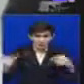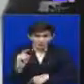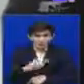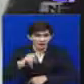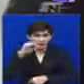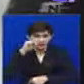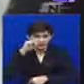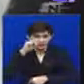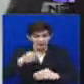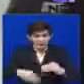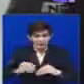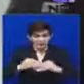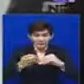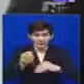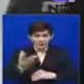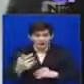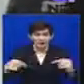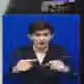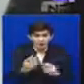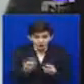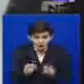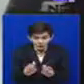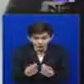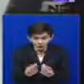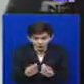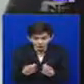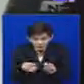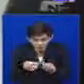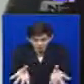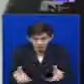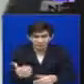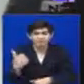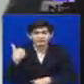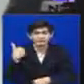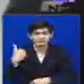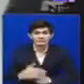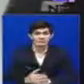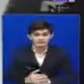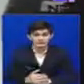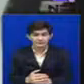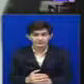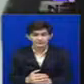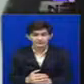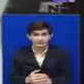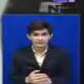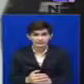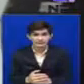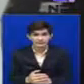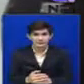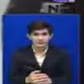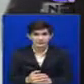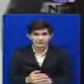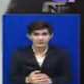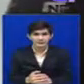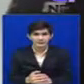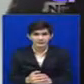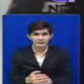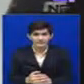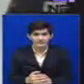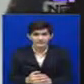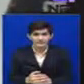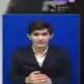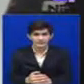รงนี้ซึ่งก็ทำให้เกิดสาเหตุอย่างที่บอกนะครับ แล้วอย่างเรื่องโครงสร้างอาคารเบื้องต้นนี่ตรวจสอบแล้วมันได้มา